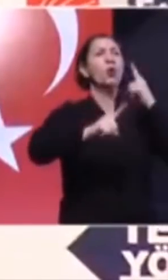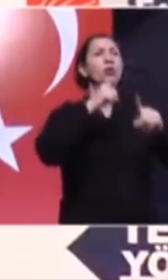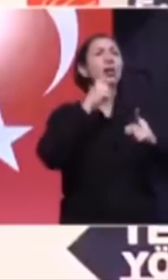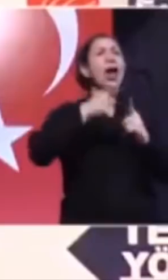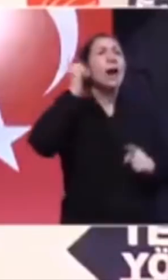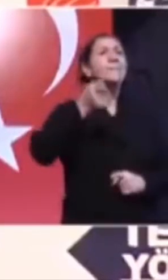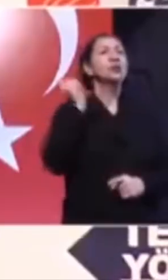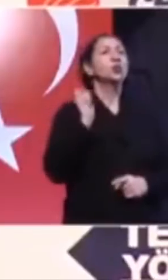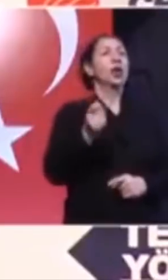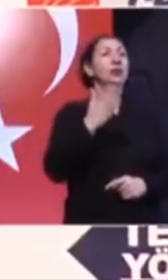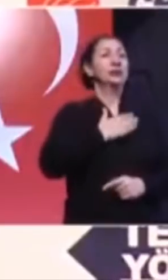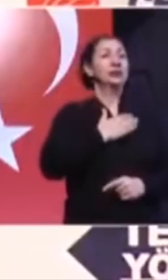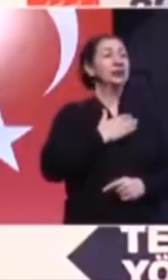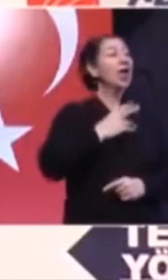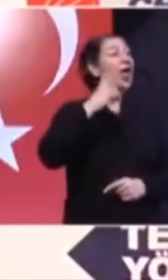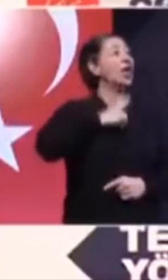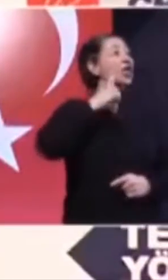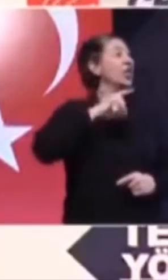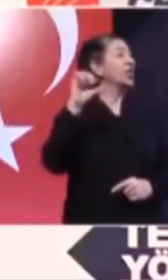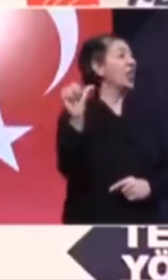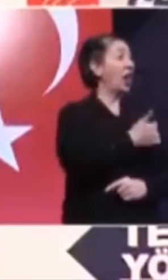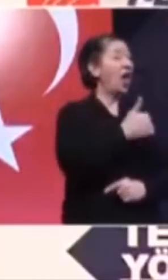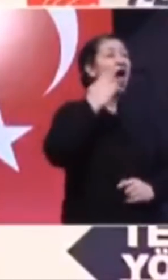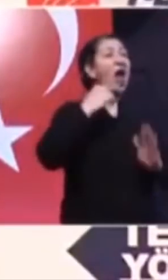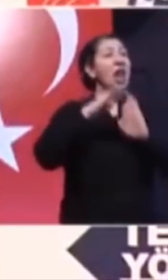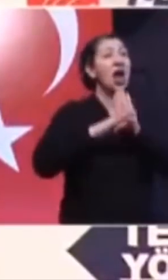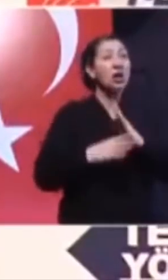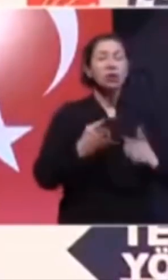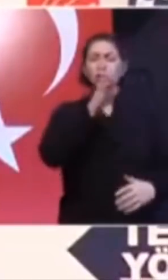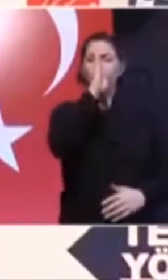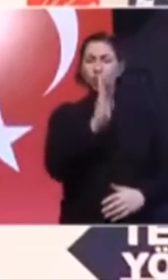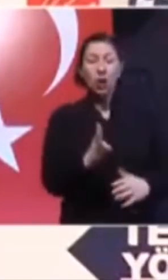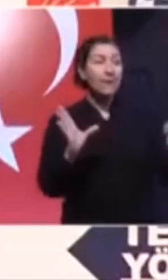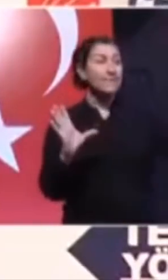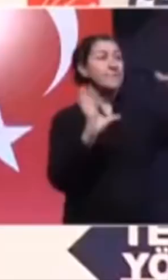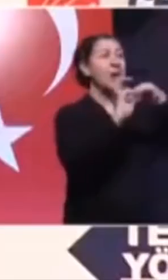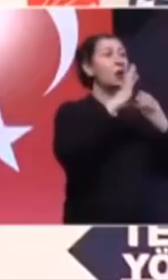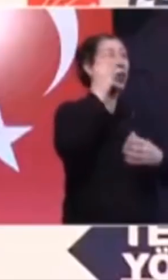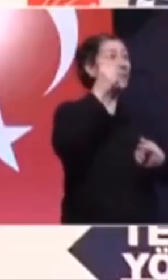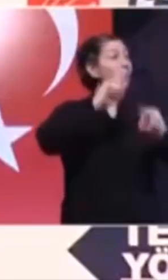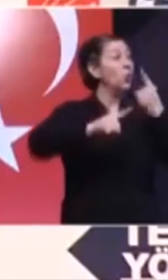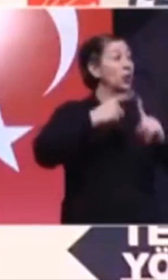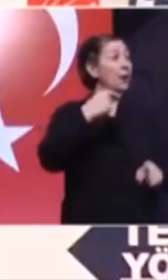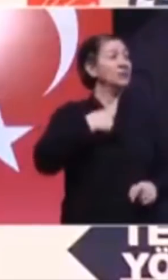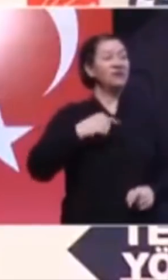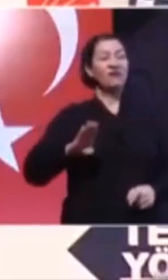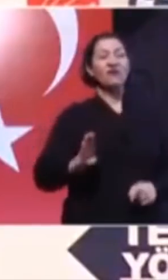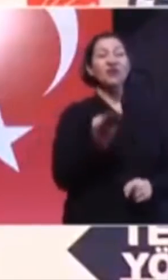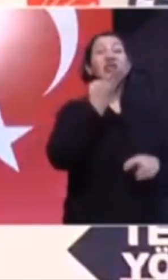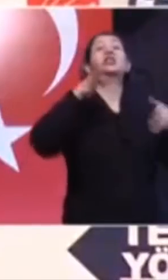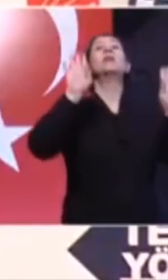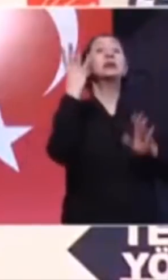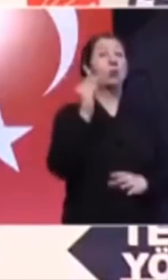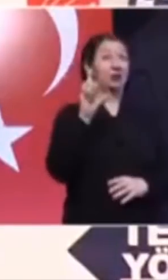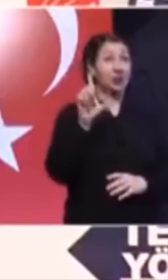yapmak zorundayız. Etik değerlere, ahlaka, dürüstlüğe bağlı bir siyaset bizim vazgeçilmezimiz